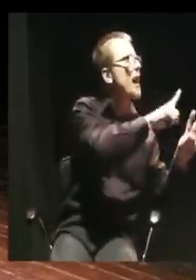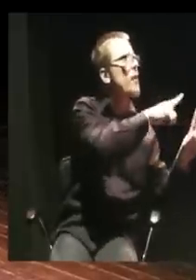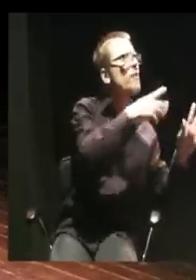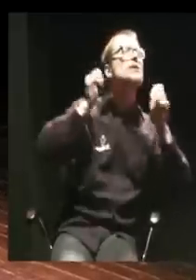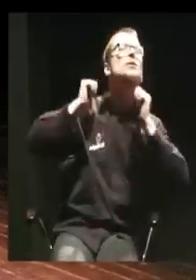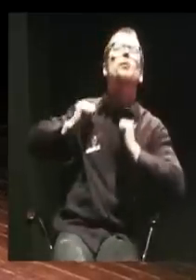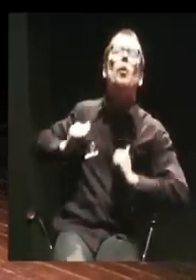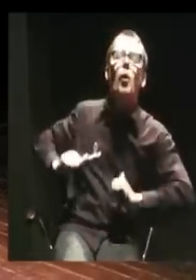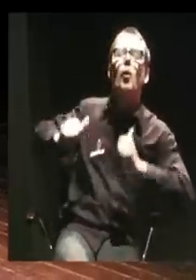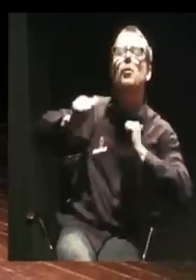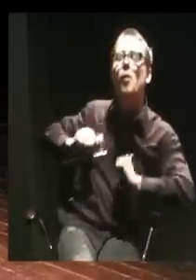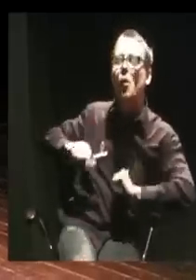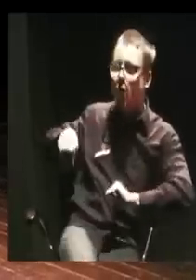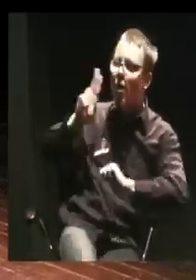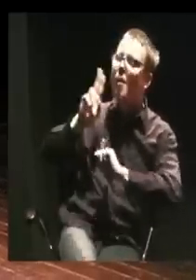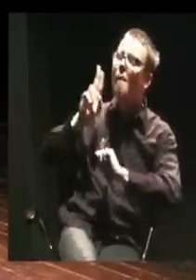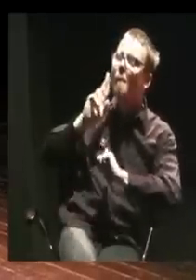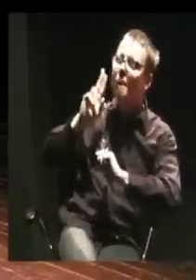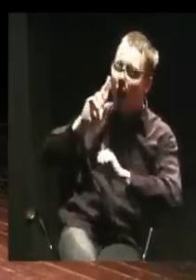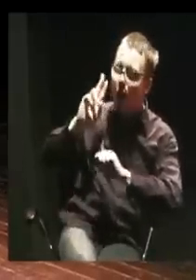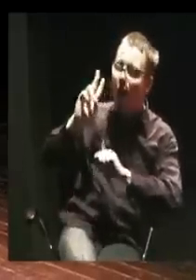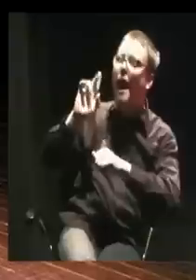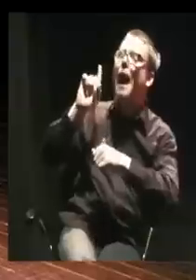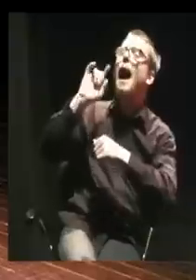ale jak usłyszysz, to będziesz wiedziała, że to ja.